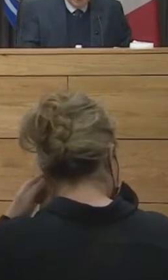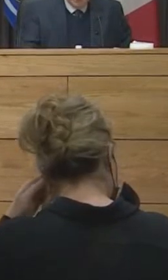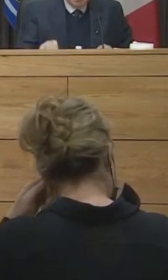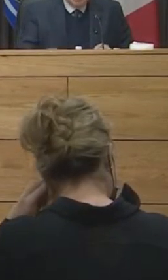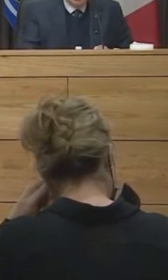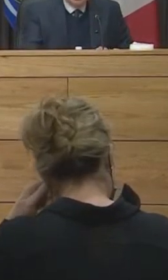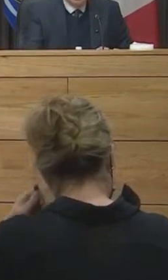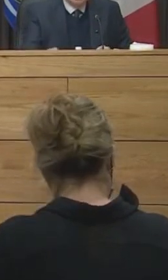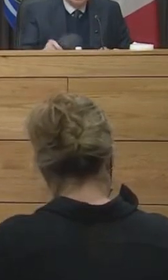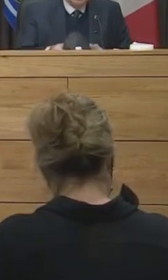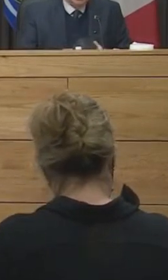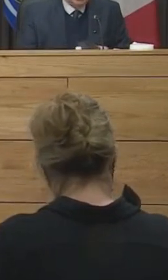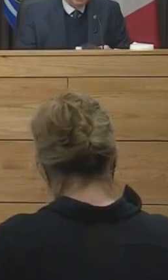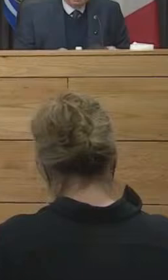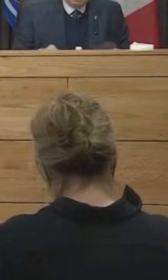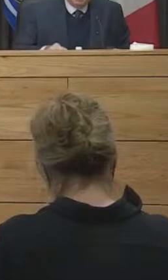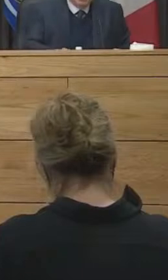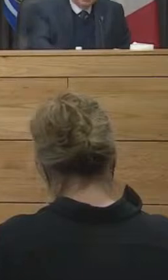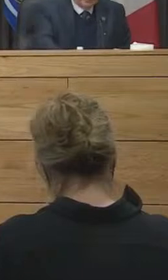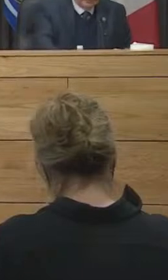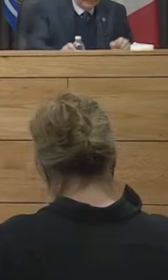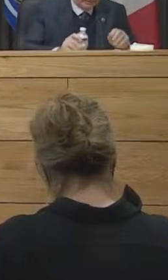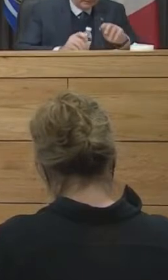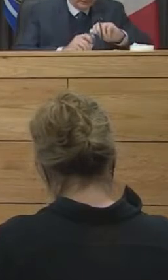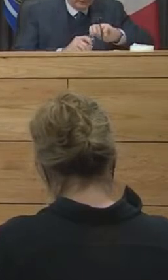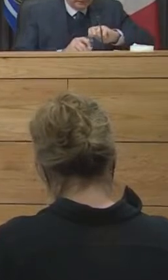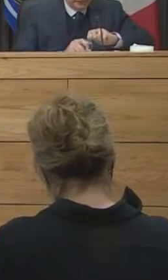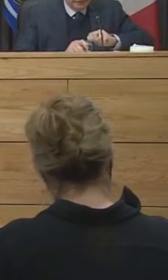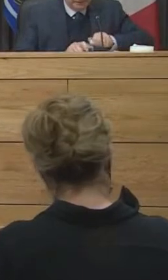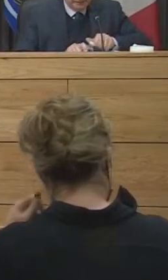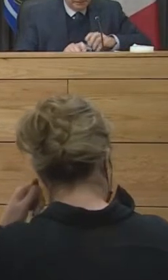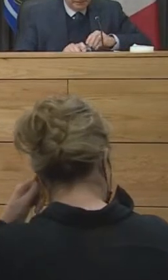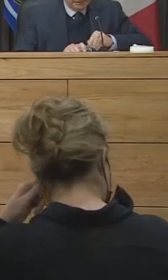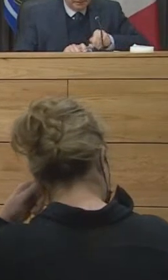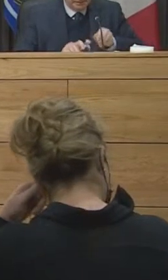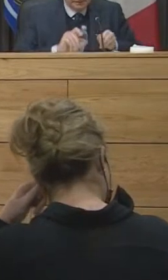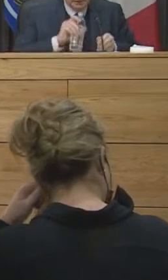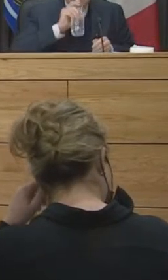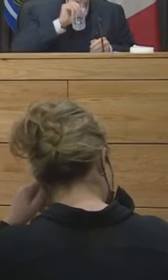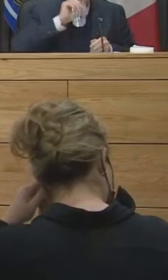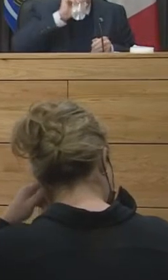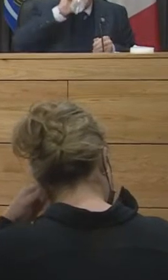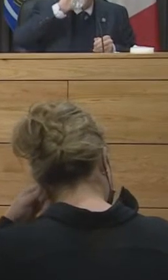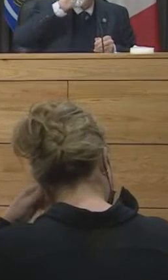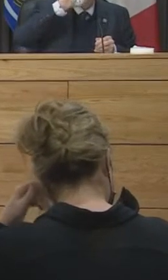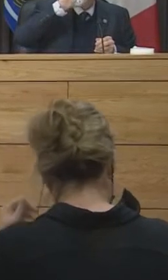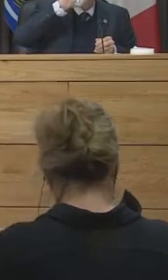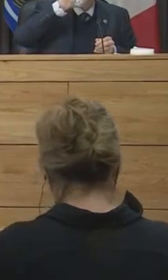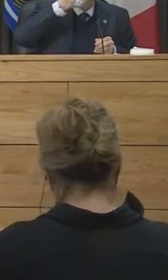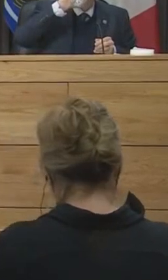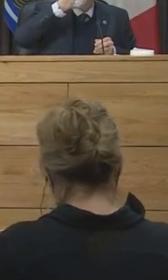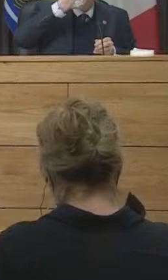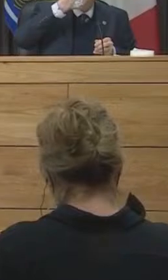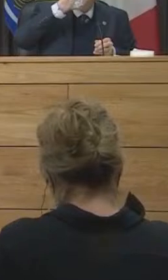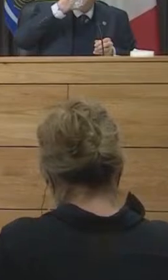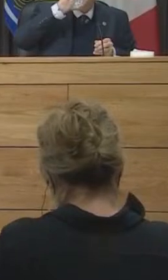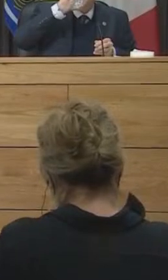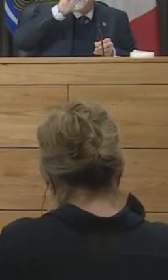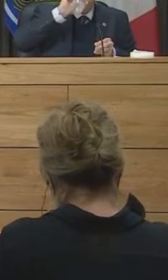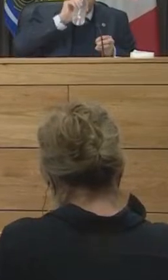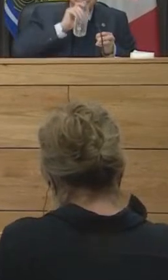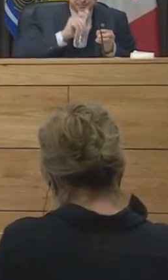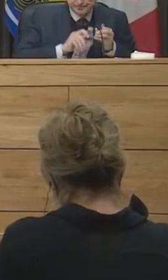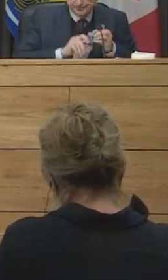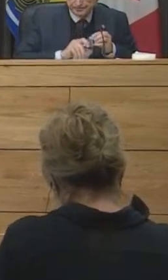porte-parole aujourd'hui dans l'ordre suivant sont la médecin hygiéniste en chef, le Dr. Jennifer Russell, et l'honorable